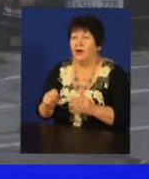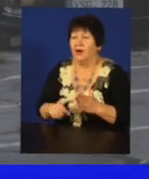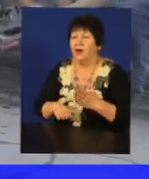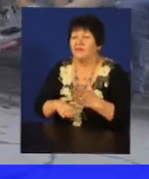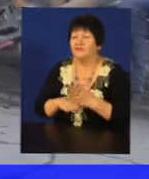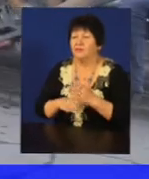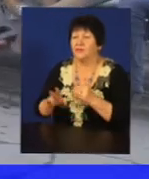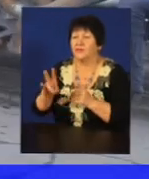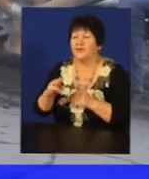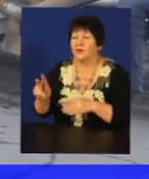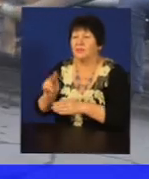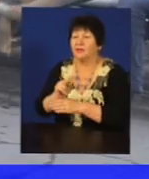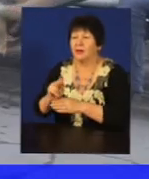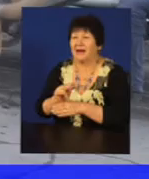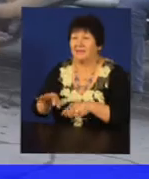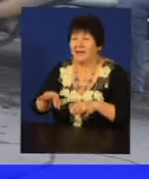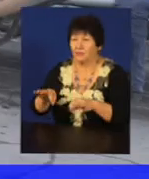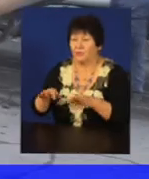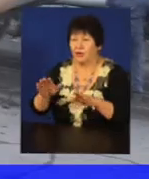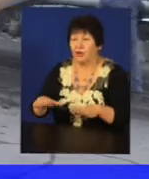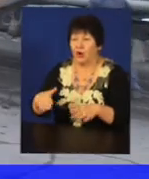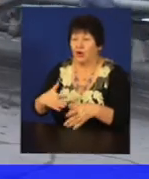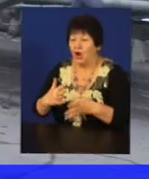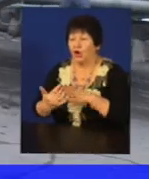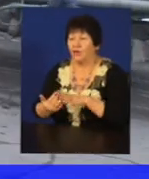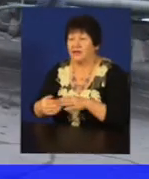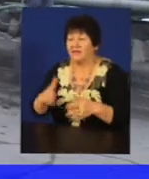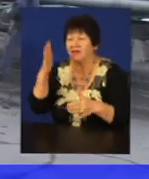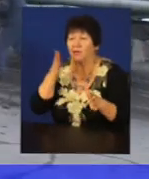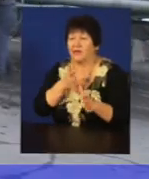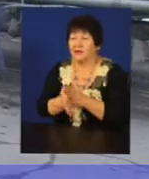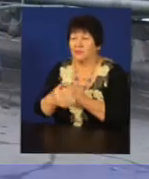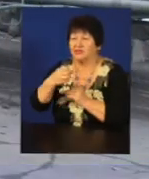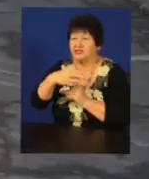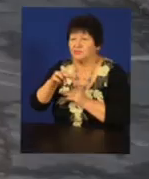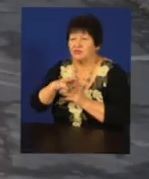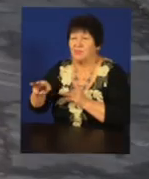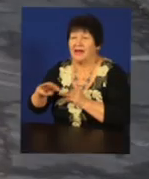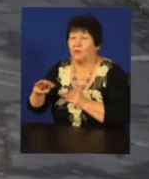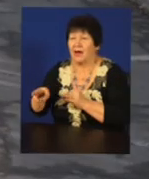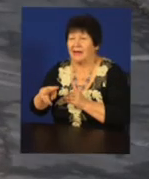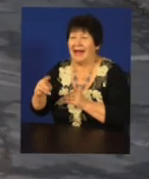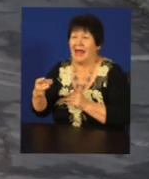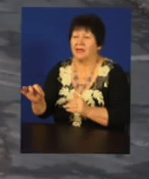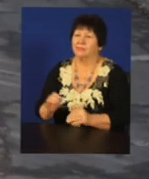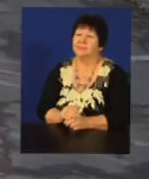Rutier Național, pentru reparația drumurilor prin localități s-au cheltuit circa 15 milioane lei.